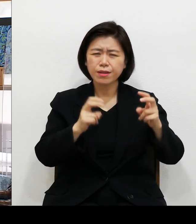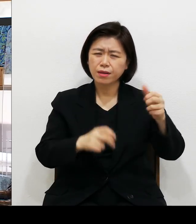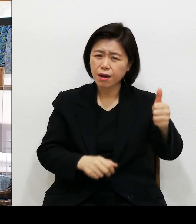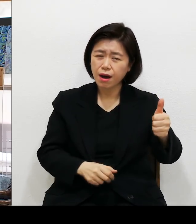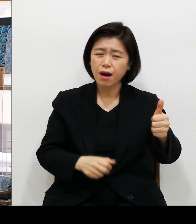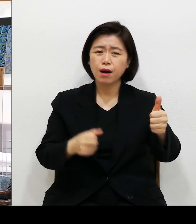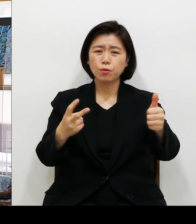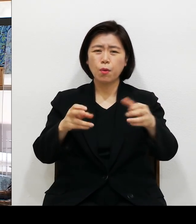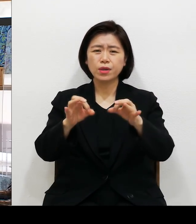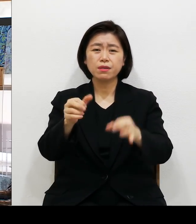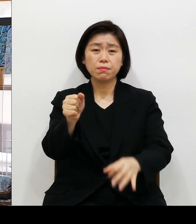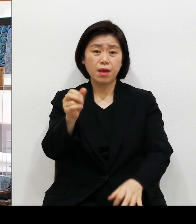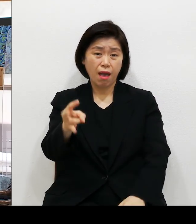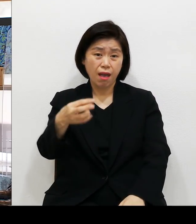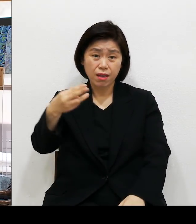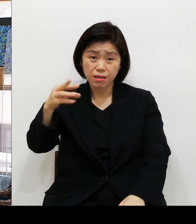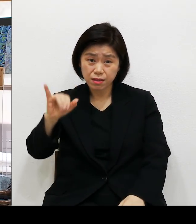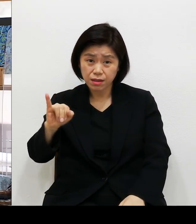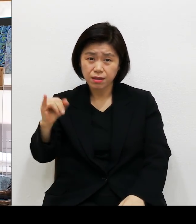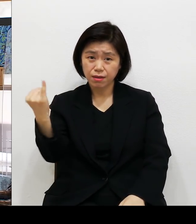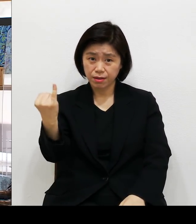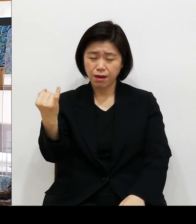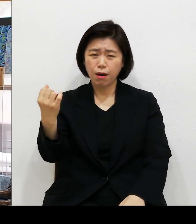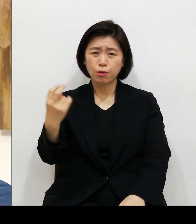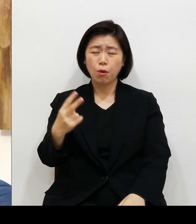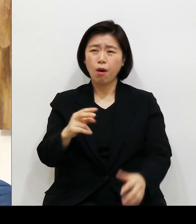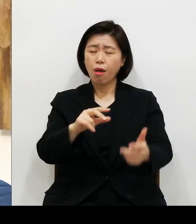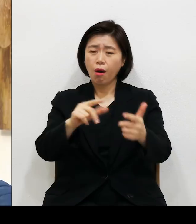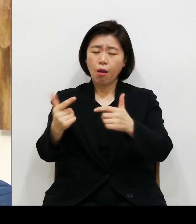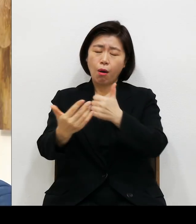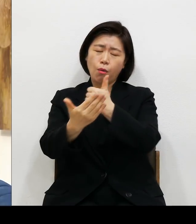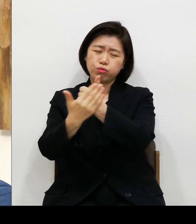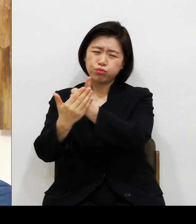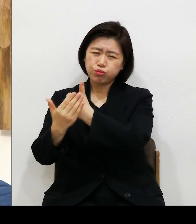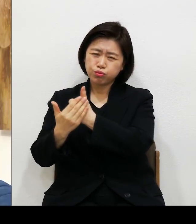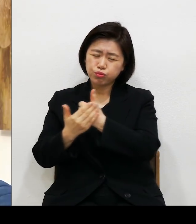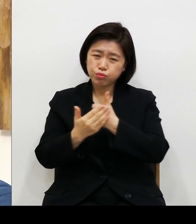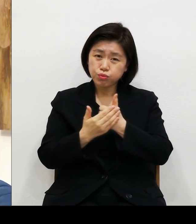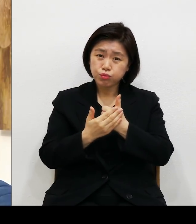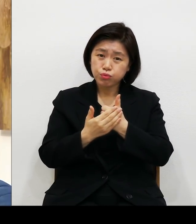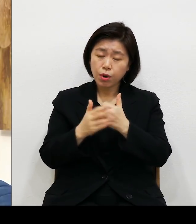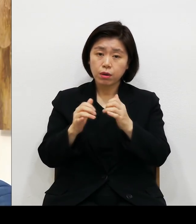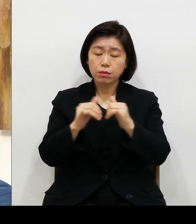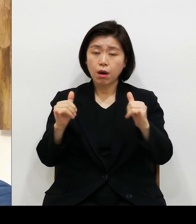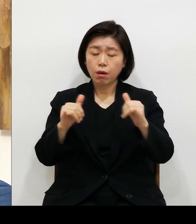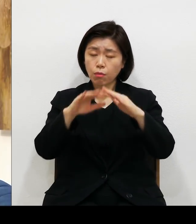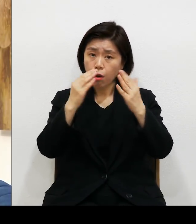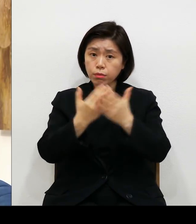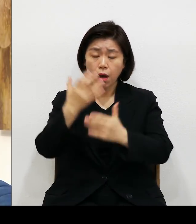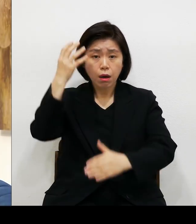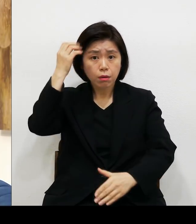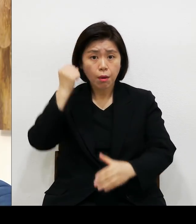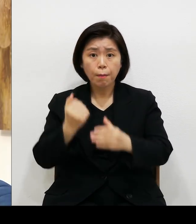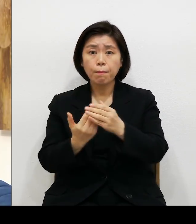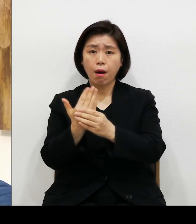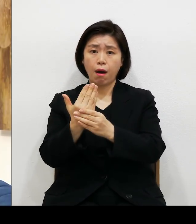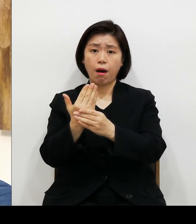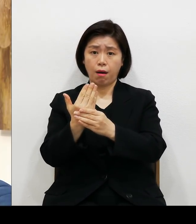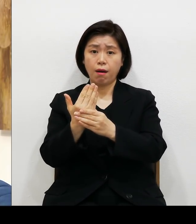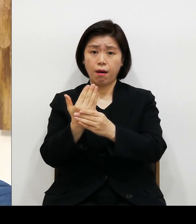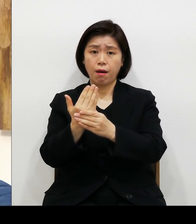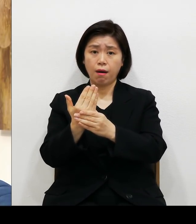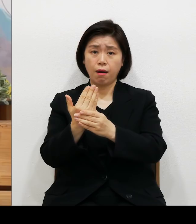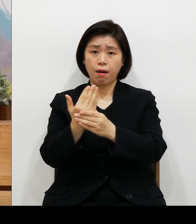직원분, 김혜리 씨, 뭐 그 절체절명의 순간에 정말 그 순간에 그분들이 없었으면 언제든 삶의